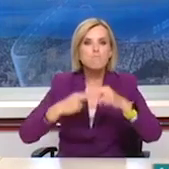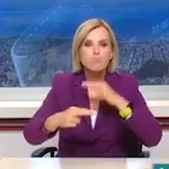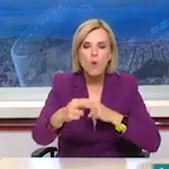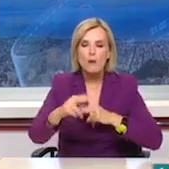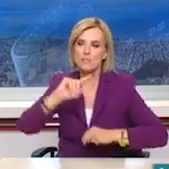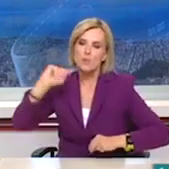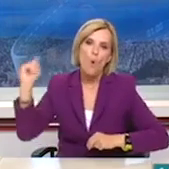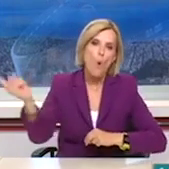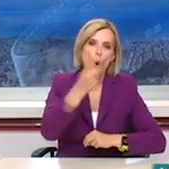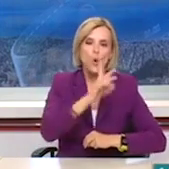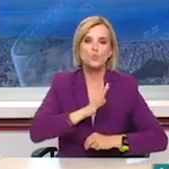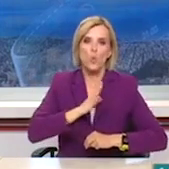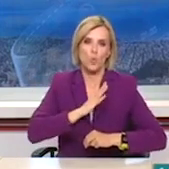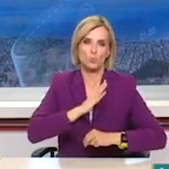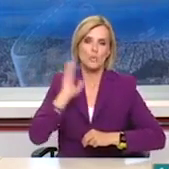απλό κόσμο.